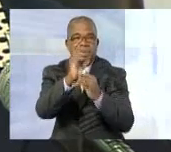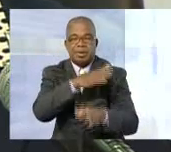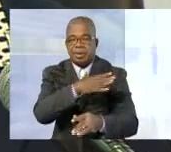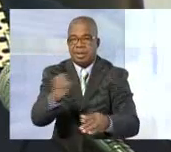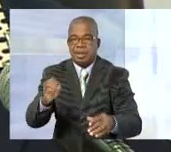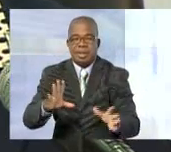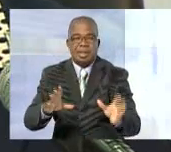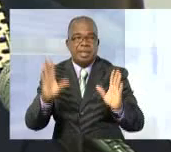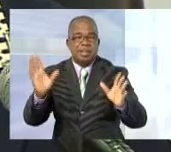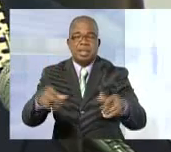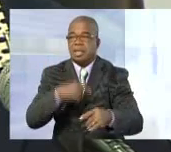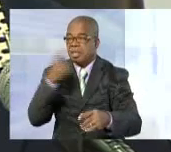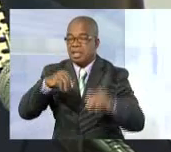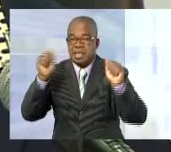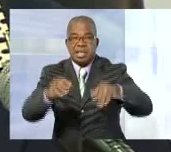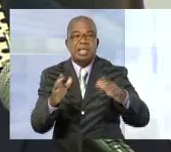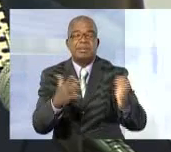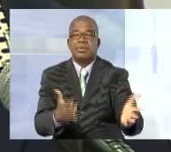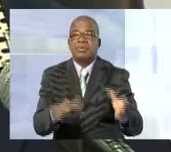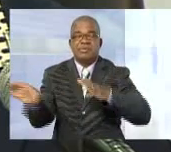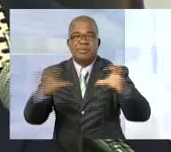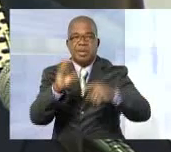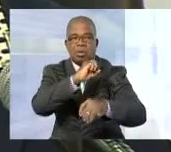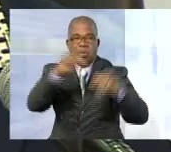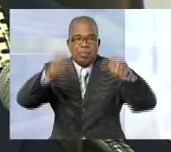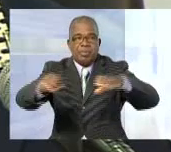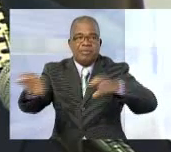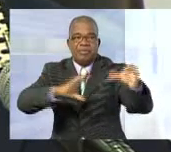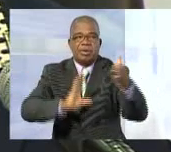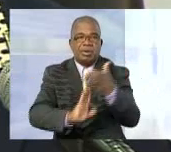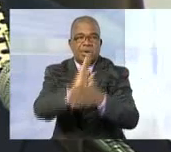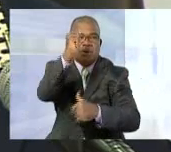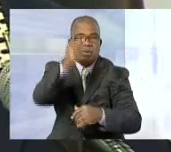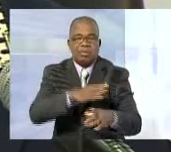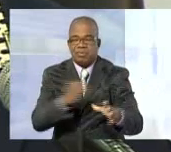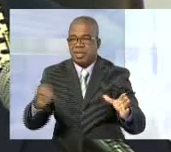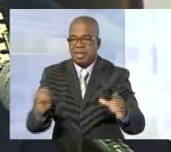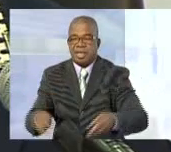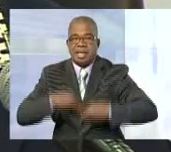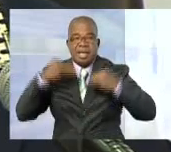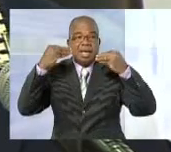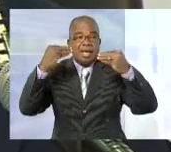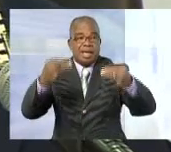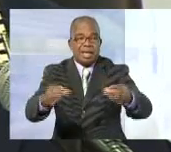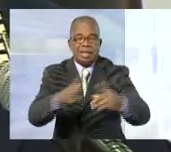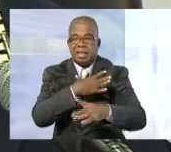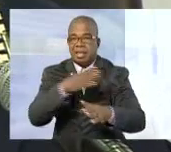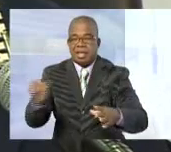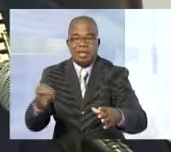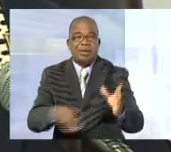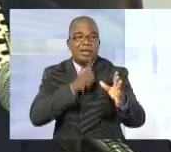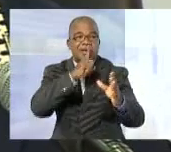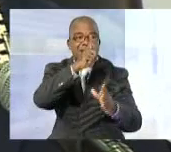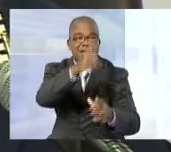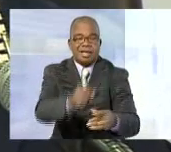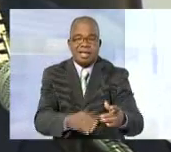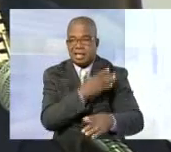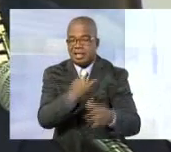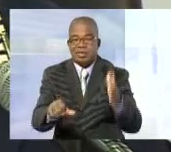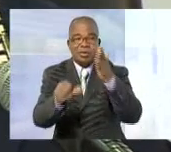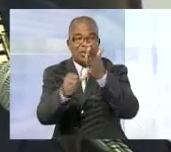favorable pouvant augmenter la crédibilité tout en offrant des garanties de viabilité des pays certifiés et